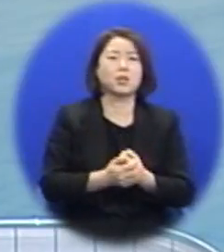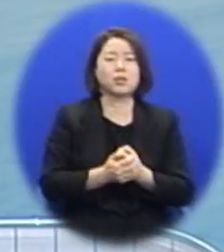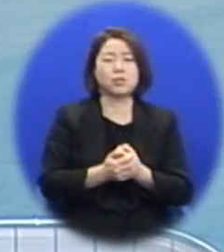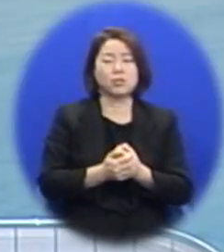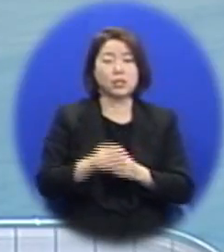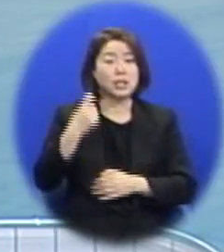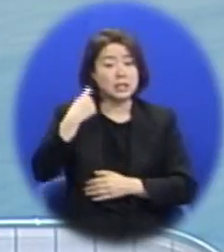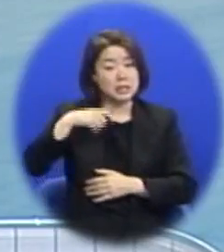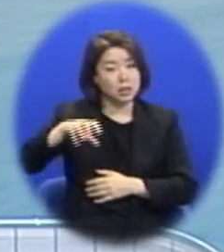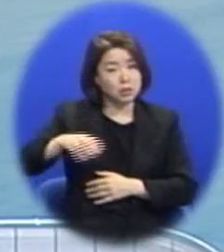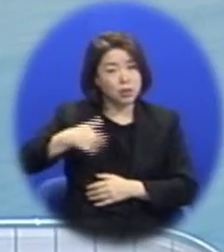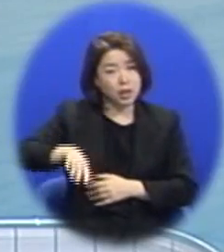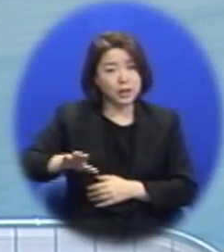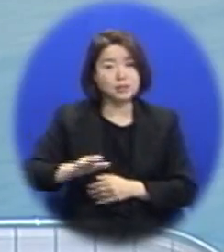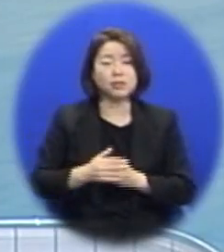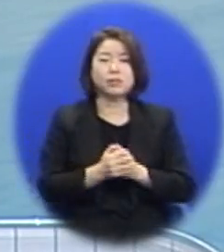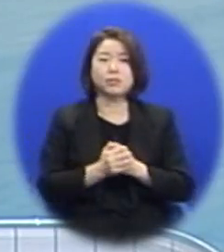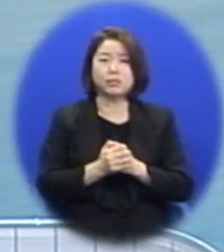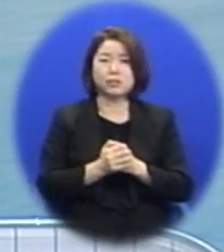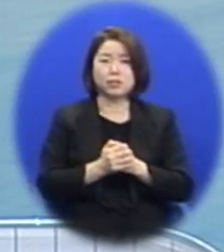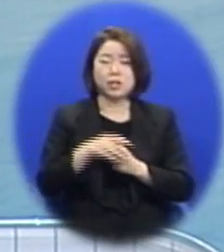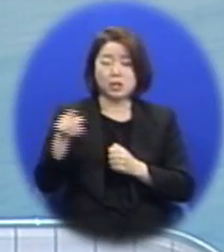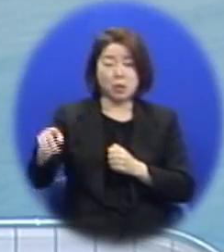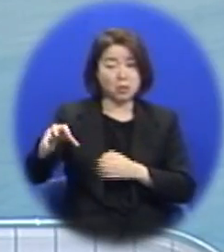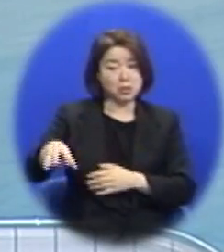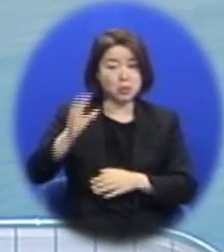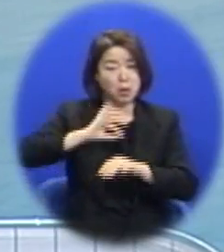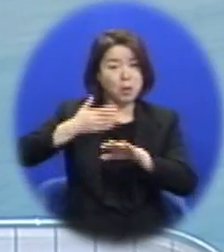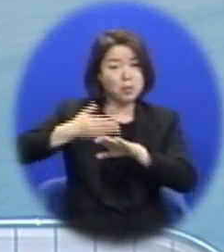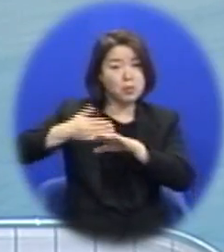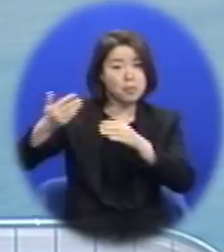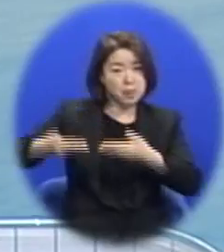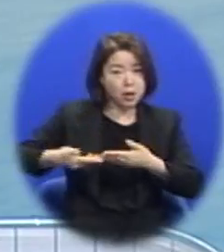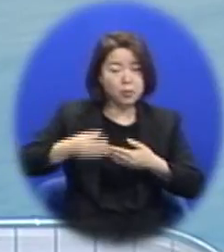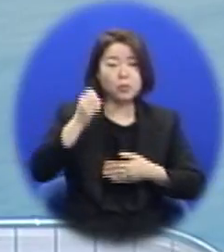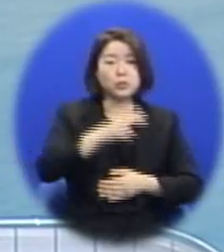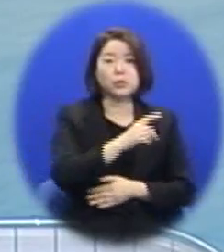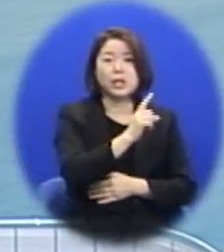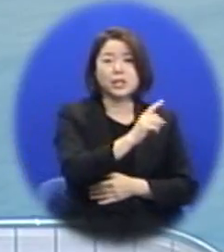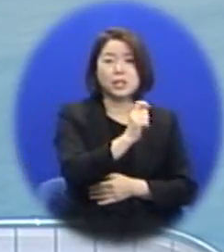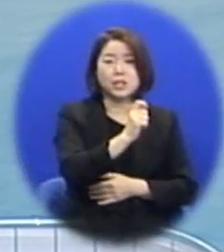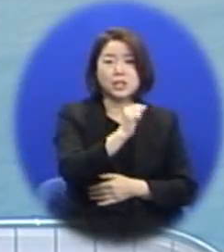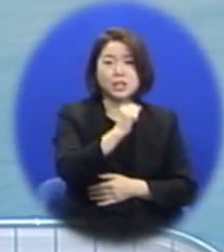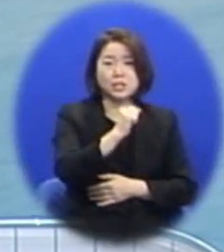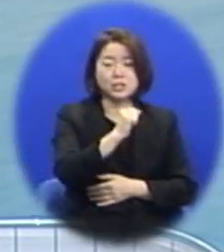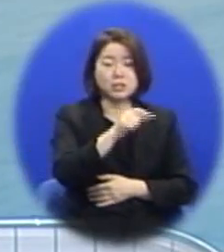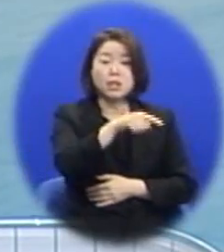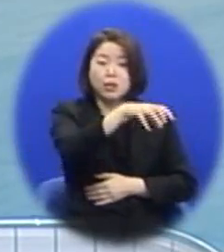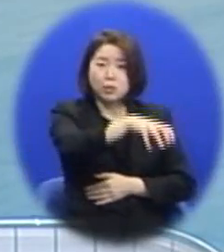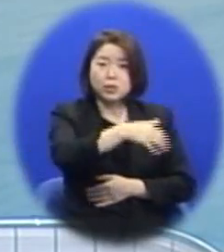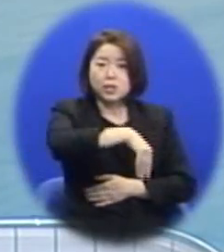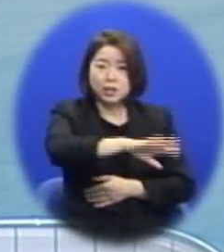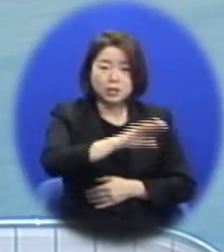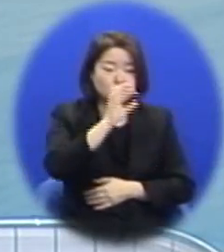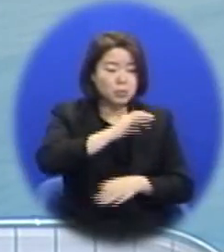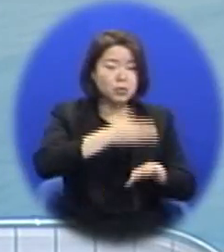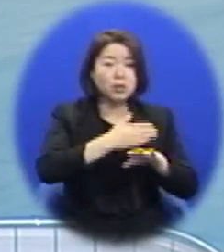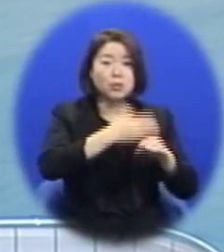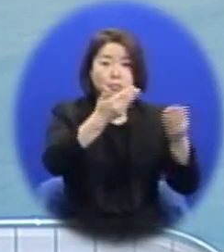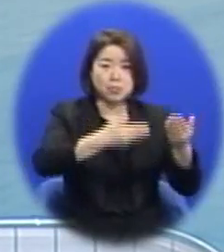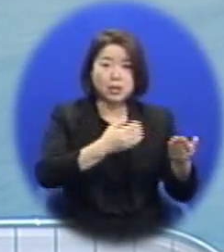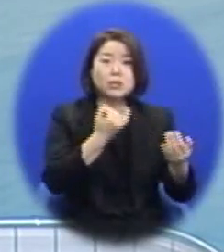수도원에 가서 거기서 훈련 받고 또 DTS 가서 거기서 훈련 받는 거 저는 좋다고